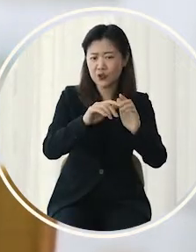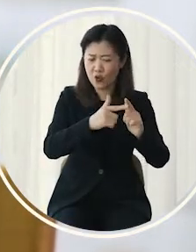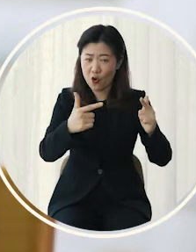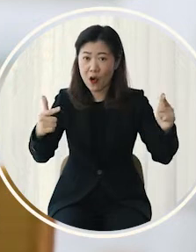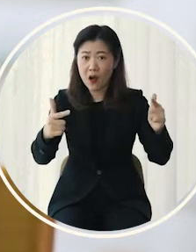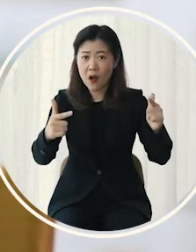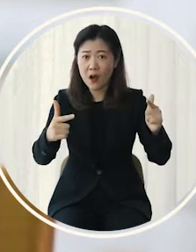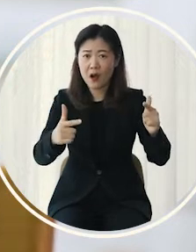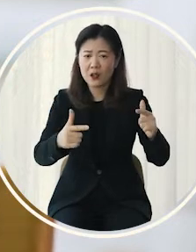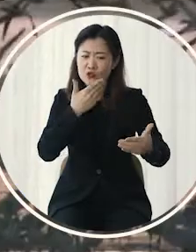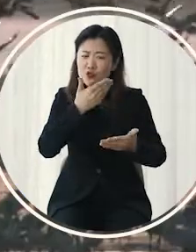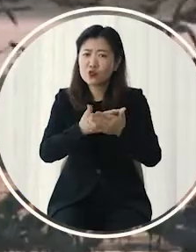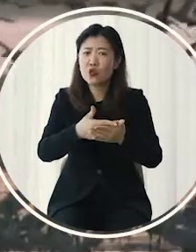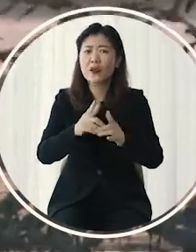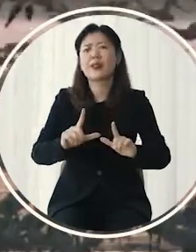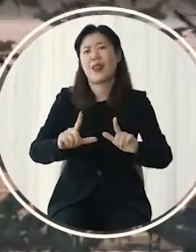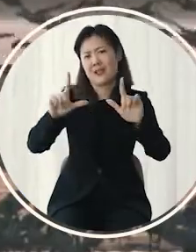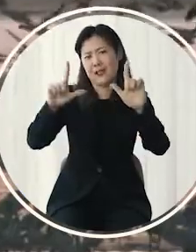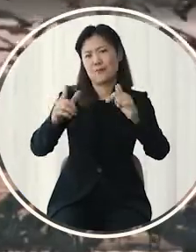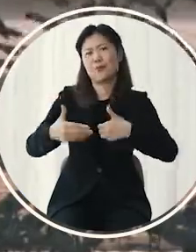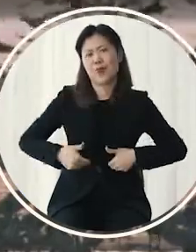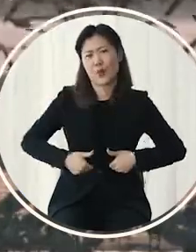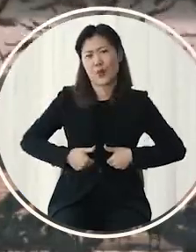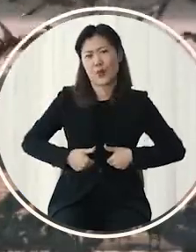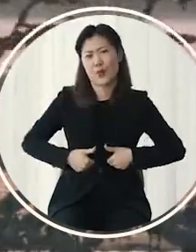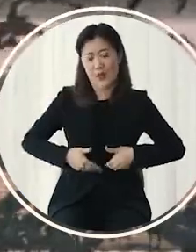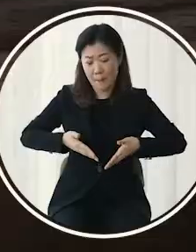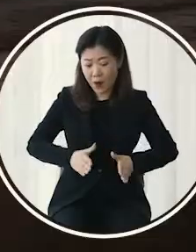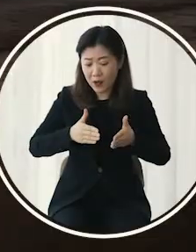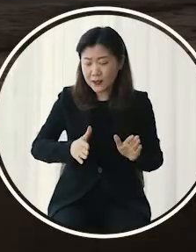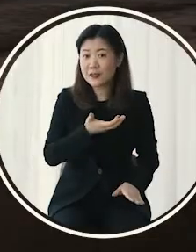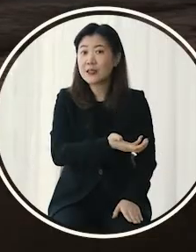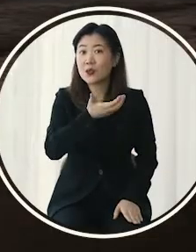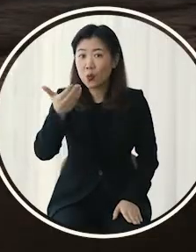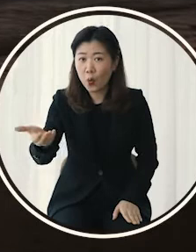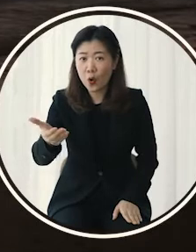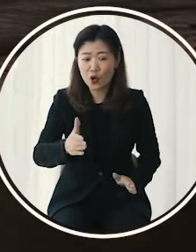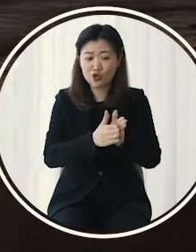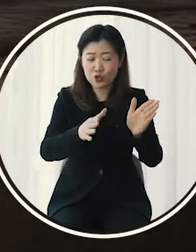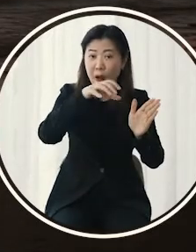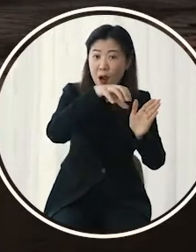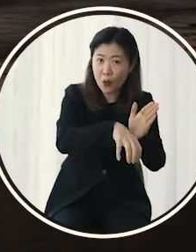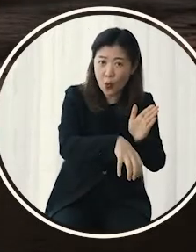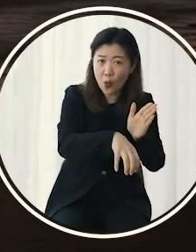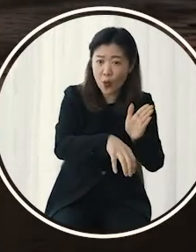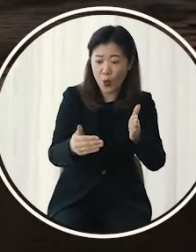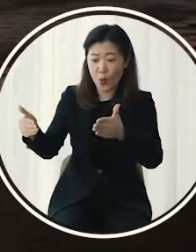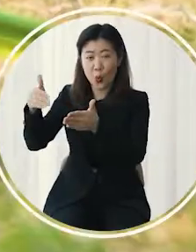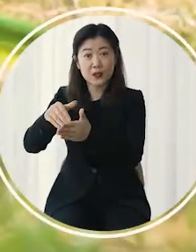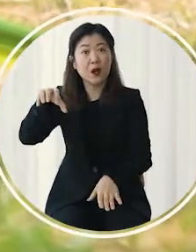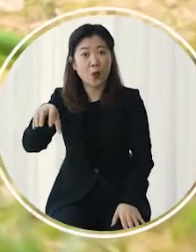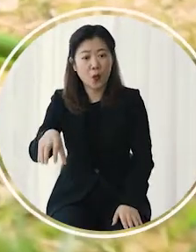요인이 날씨인데요. 그렇기 때문에 조류의 번식과 이동은 그런 출발 장소와 도착 장소의